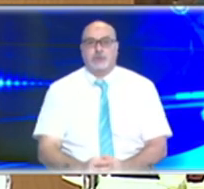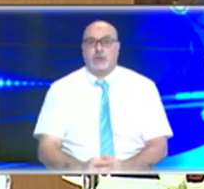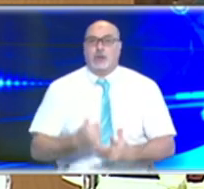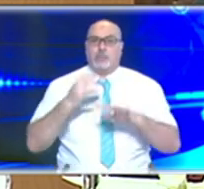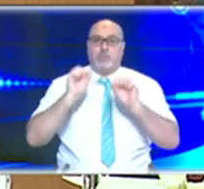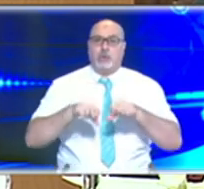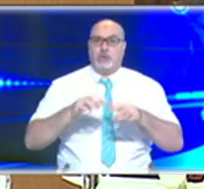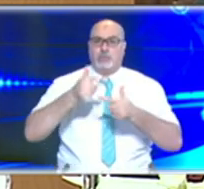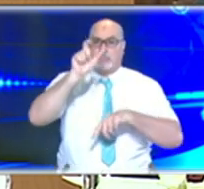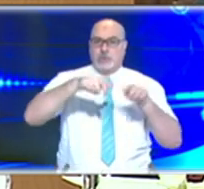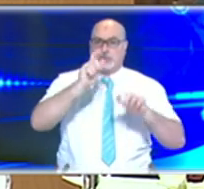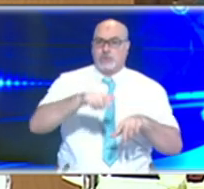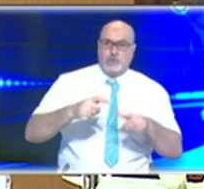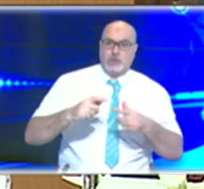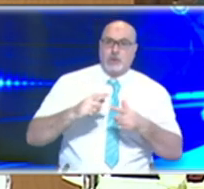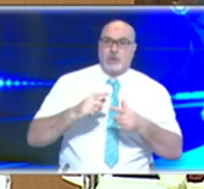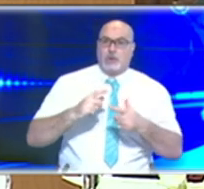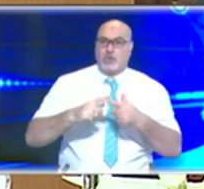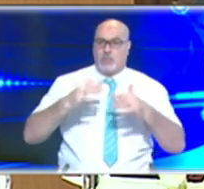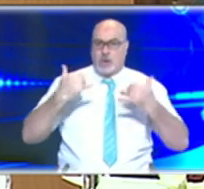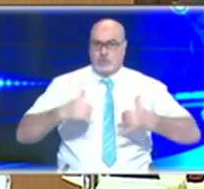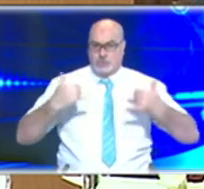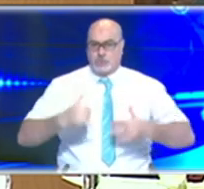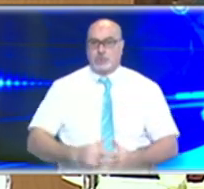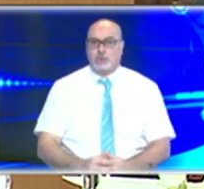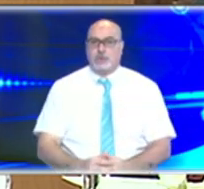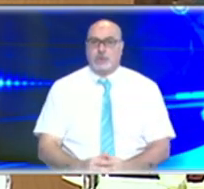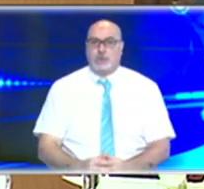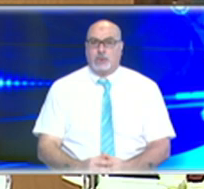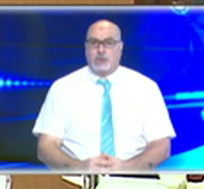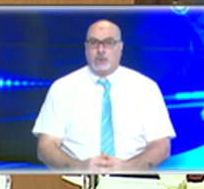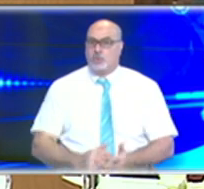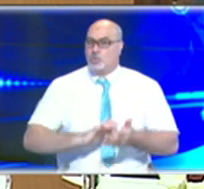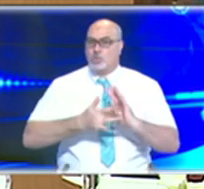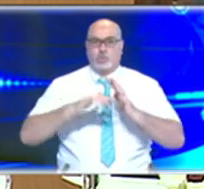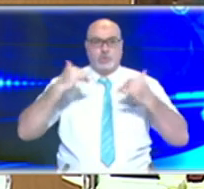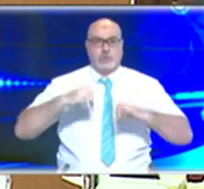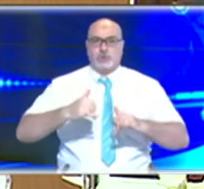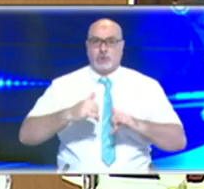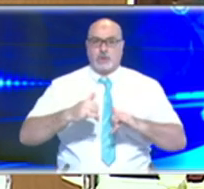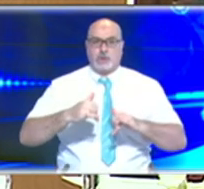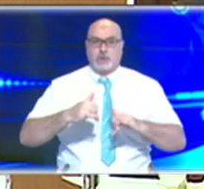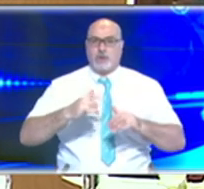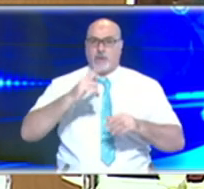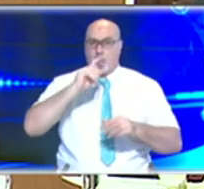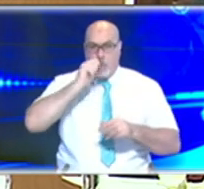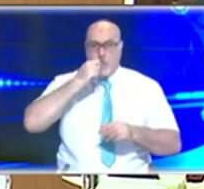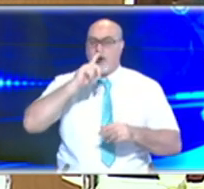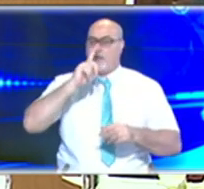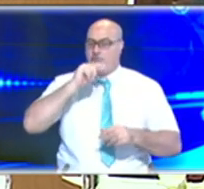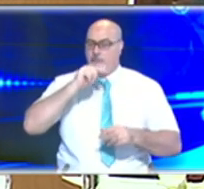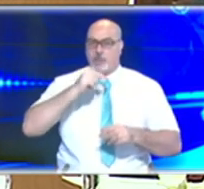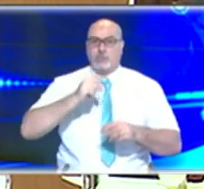للمواطنين من الإحساس بأن الجزائر بلد كل الجزائريين والجزائريات